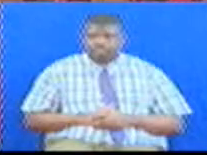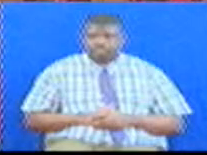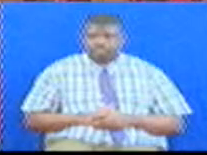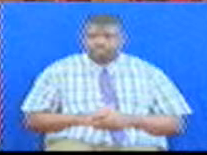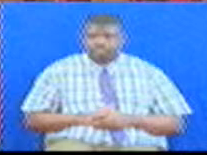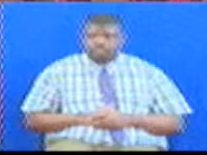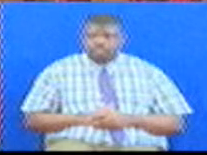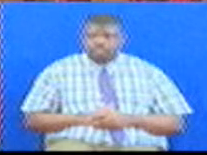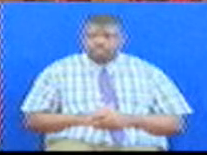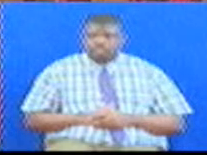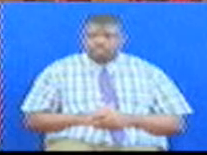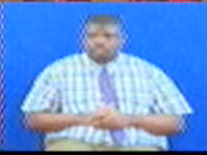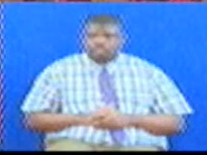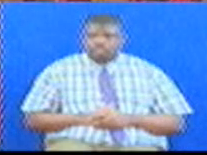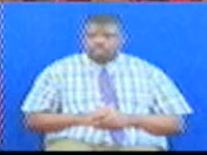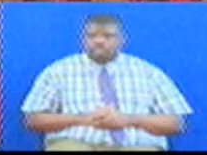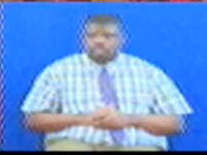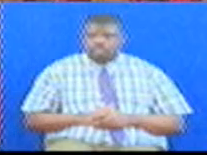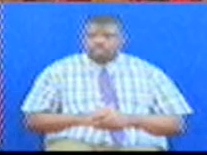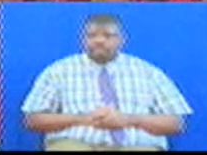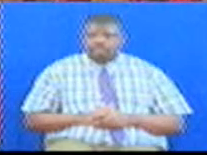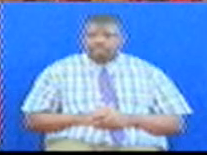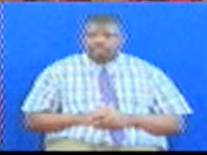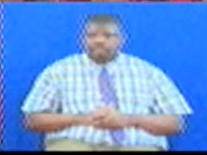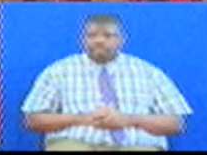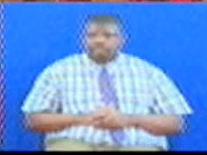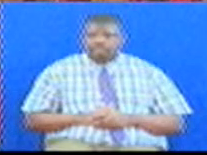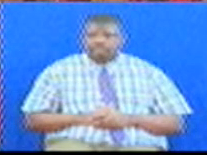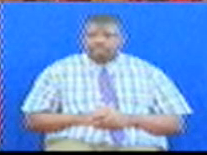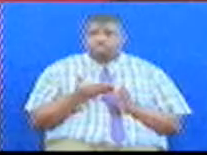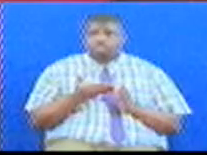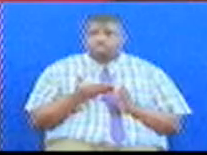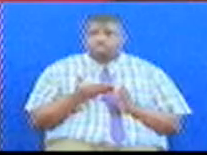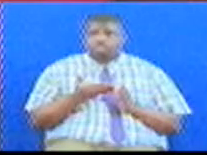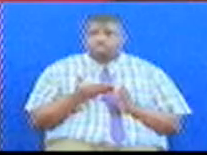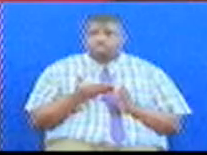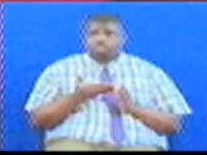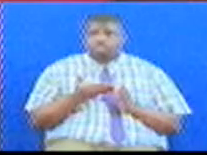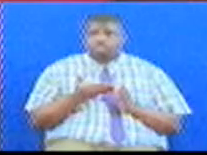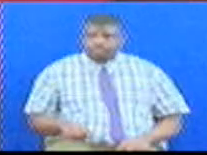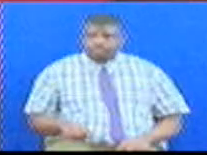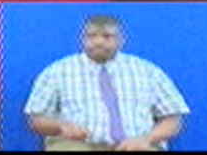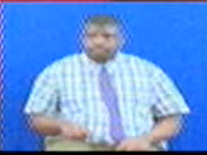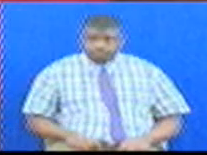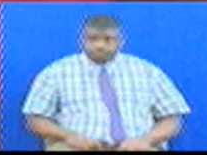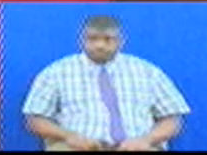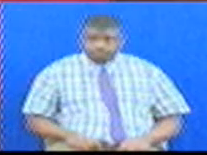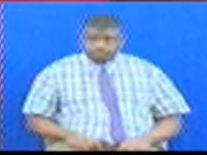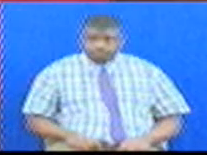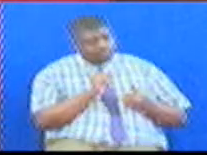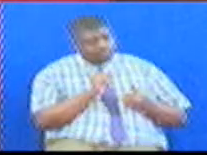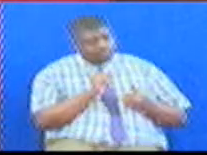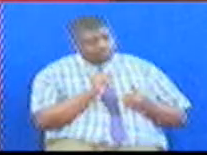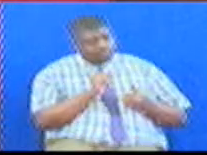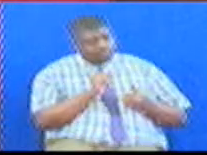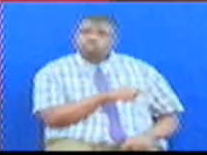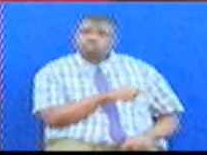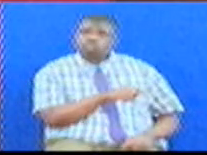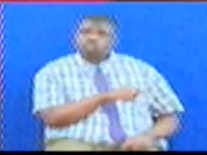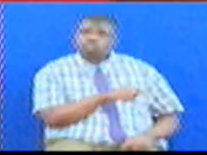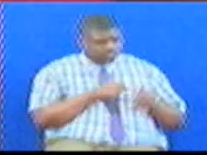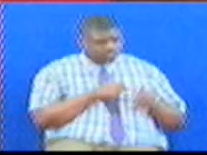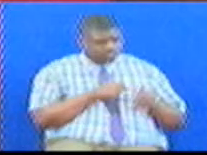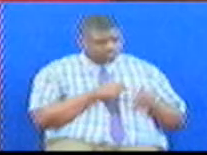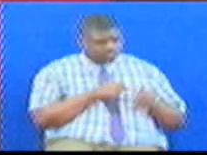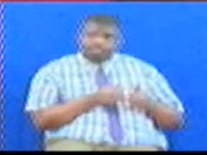nchi labda kama lina mwelekeo wa mlengo wa kisiasa, kwa sababu viko baadhi ya vitu ambavyo tulitegemea